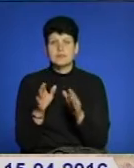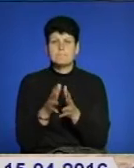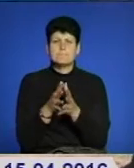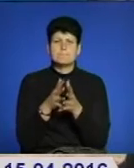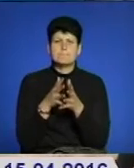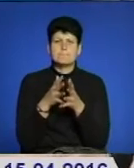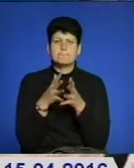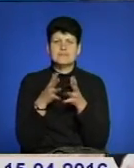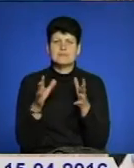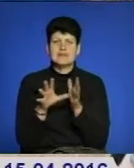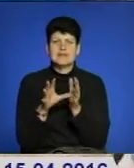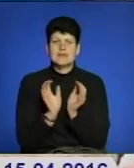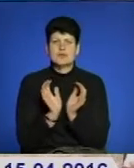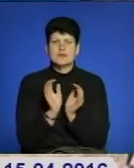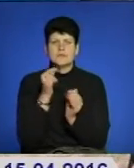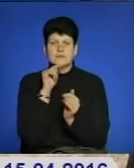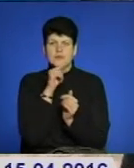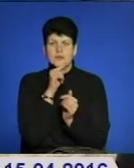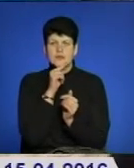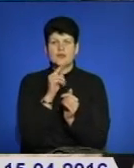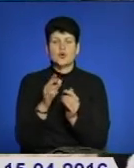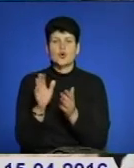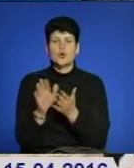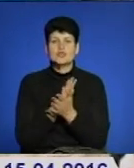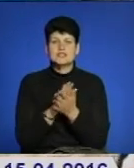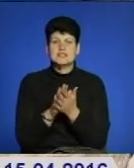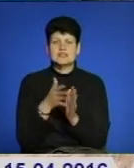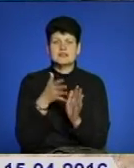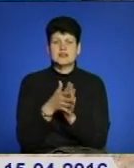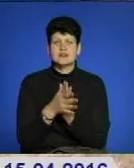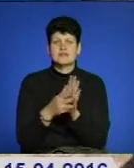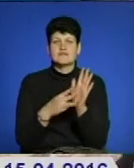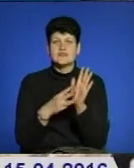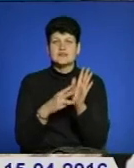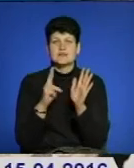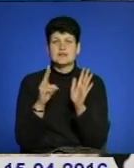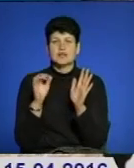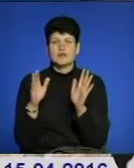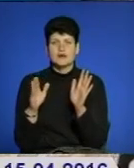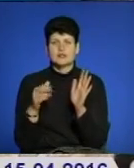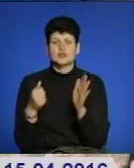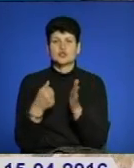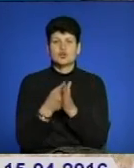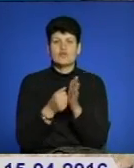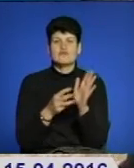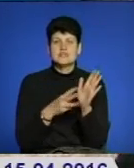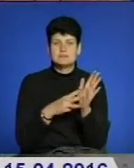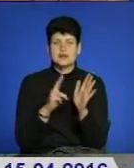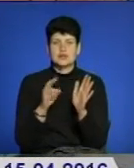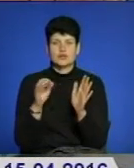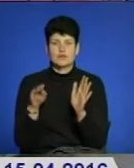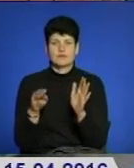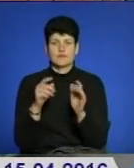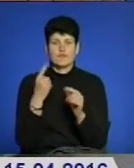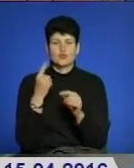максимально енергозберігаючи. Дані очисні всього витрачають порядка 8 кВт на годину, до 8 кВт на годину.